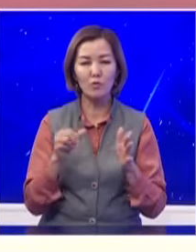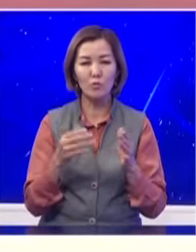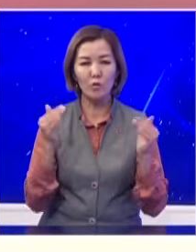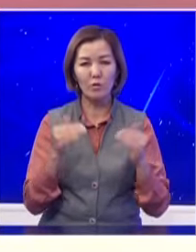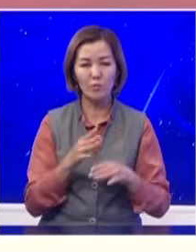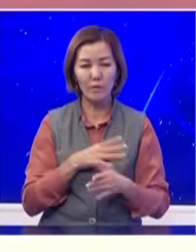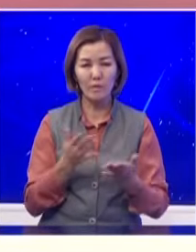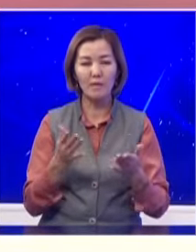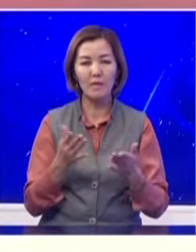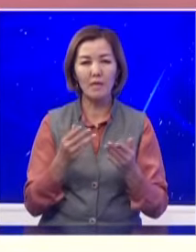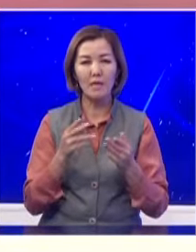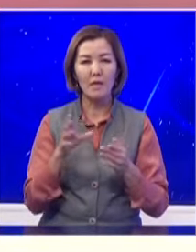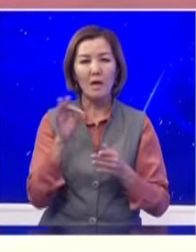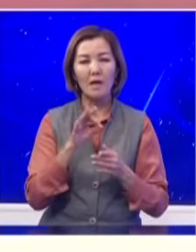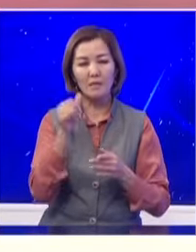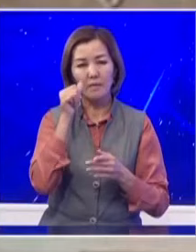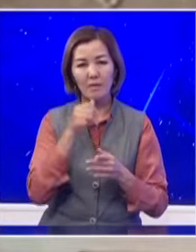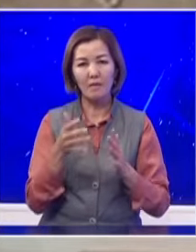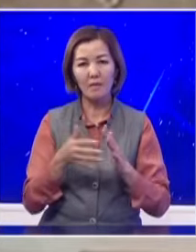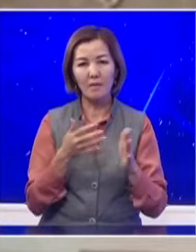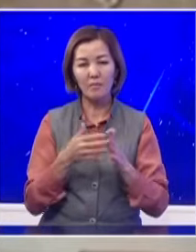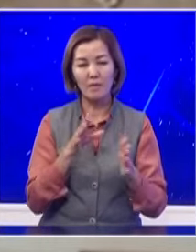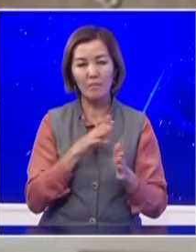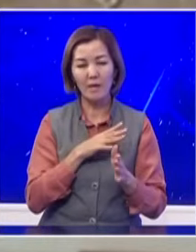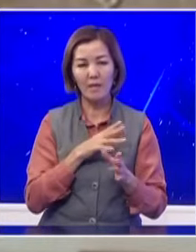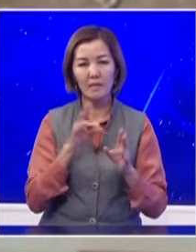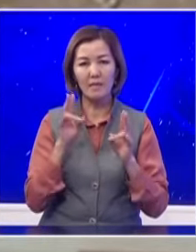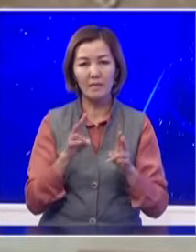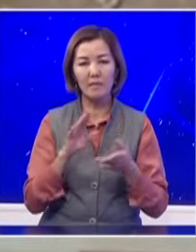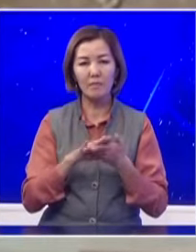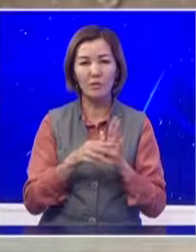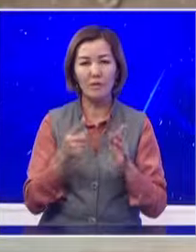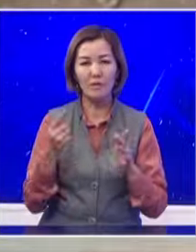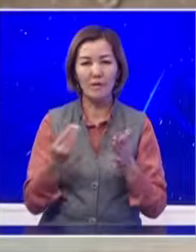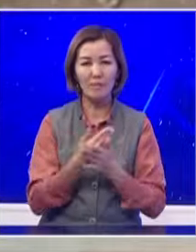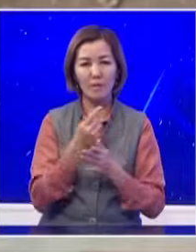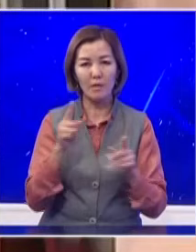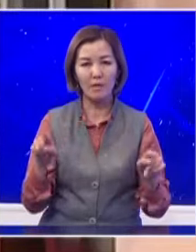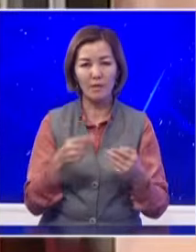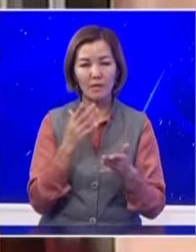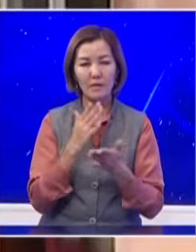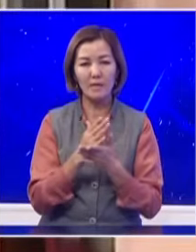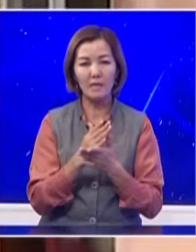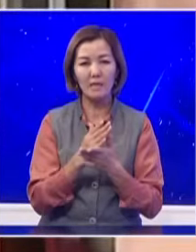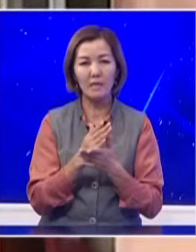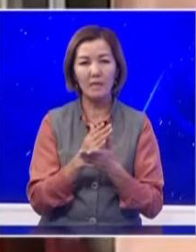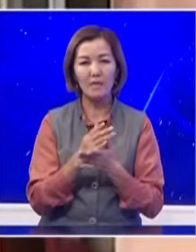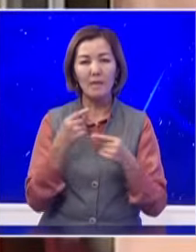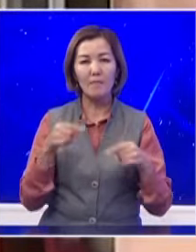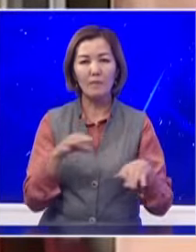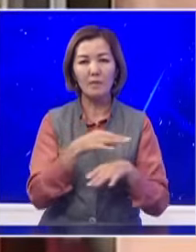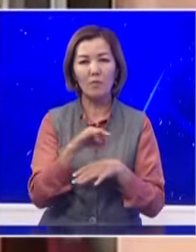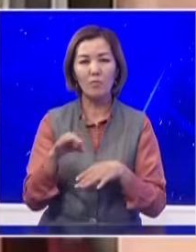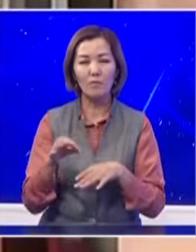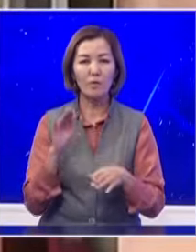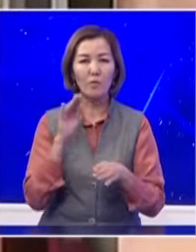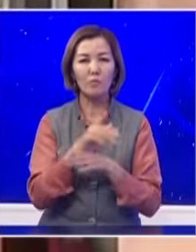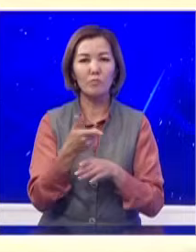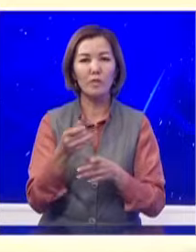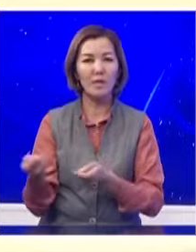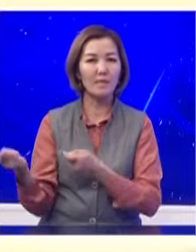кетті. Аймақта қазан айында автогаз тапшылығы байқалған, дегенмен жағдай 1-2 күнде қайта қалпына келеді. Өйткені өңірге өзге облыстардан қосымша газ